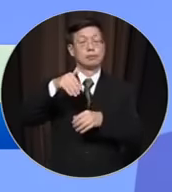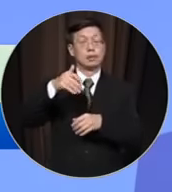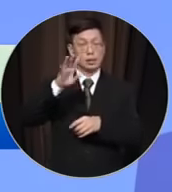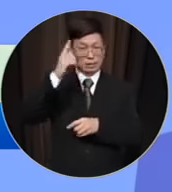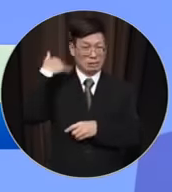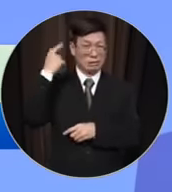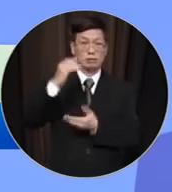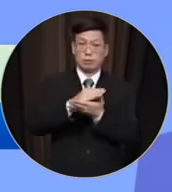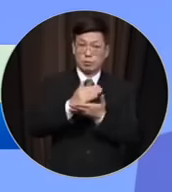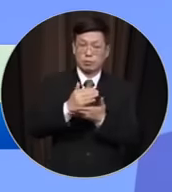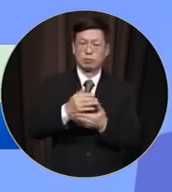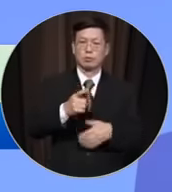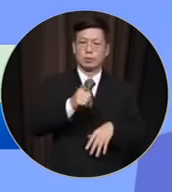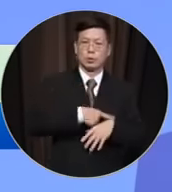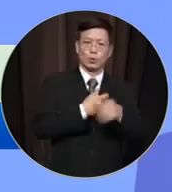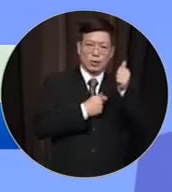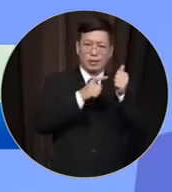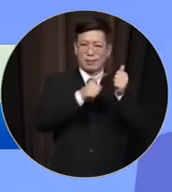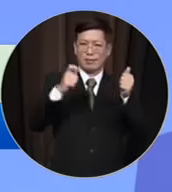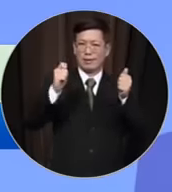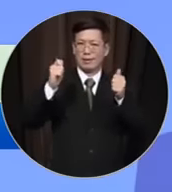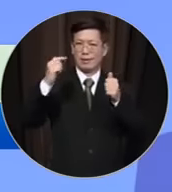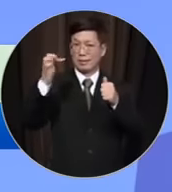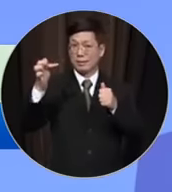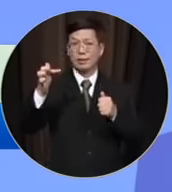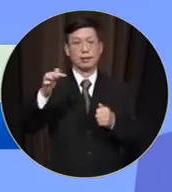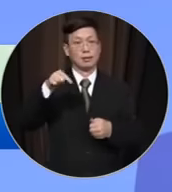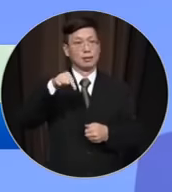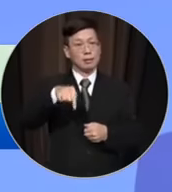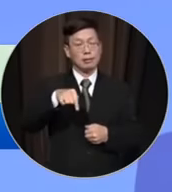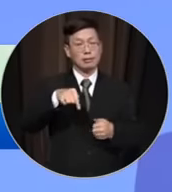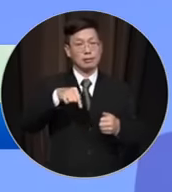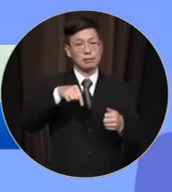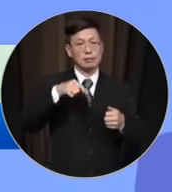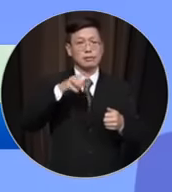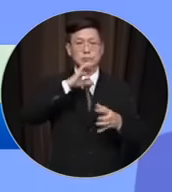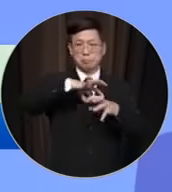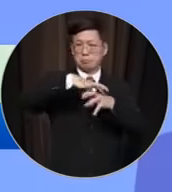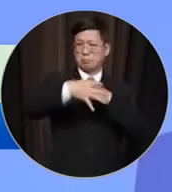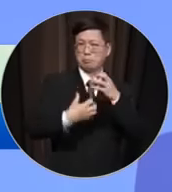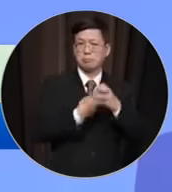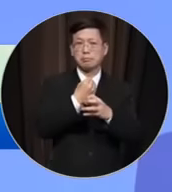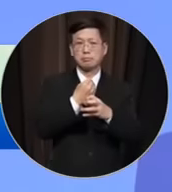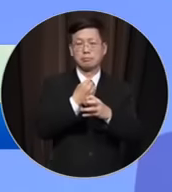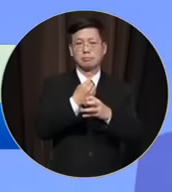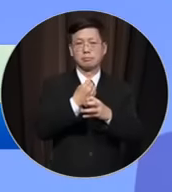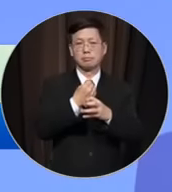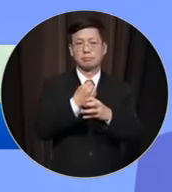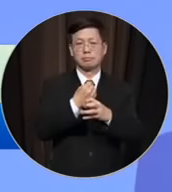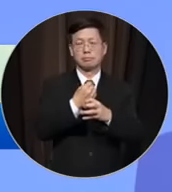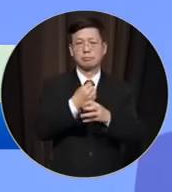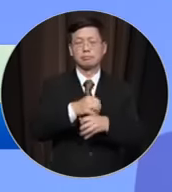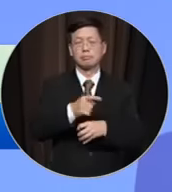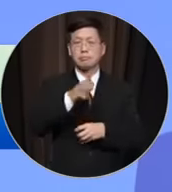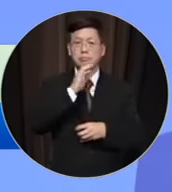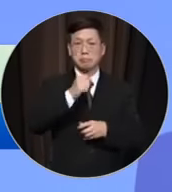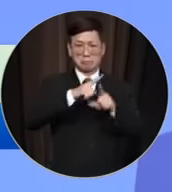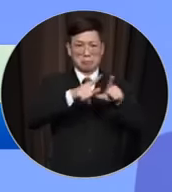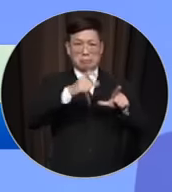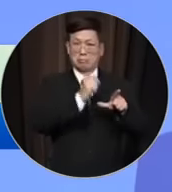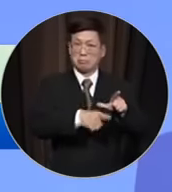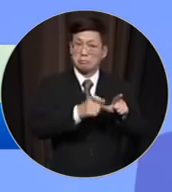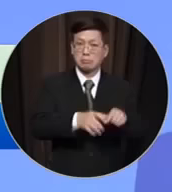有一本书叫《从 A 到 A 加》，那个是全球所有大企